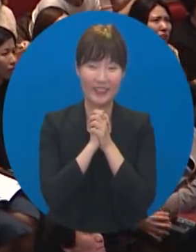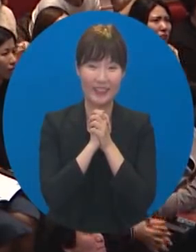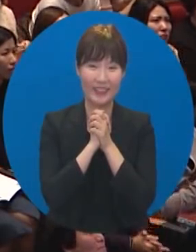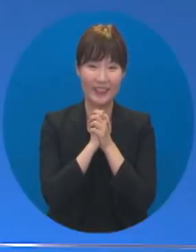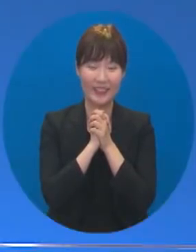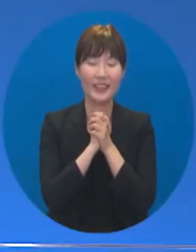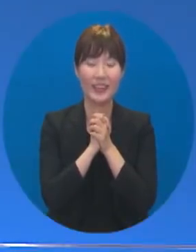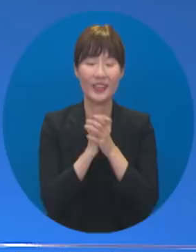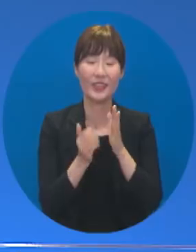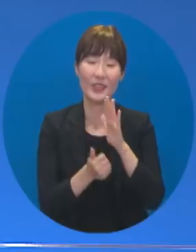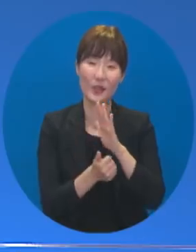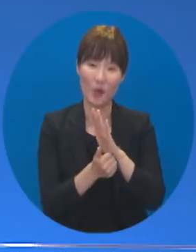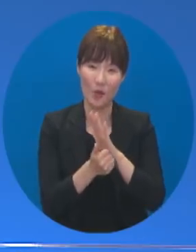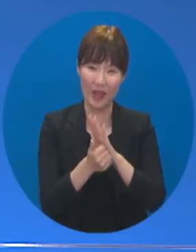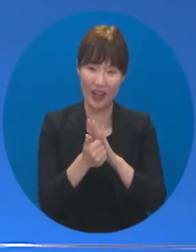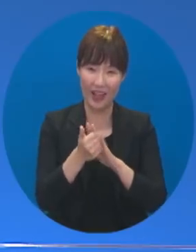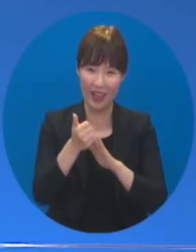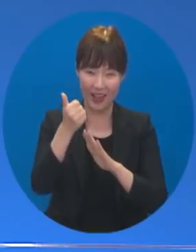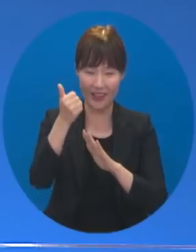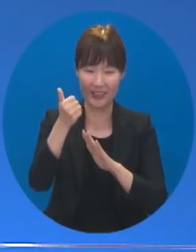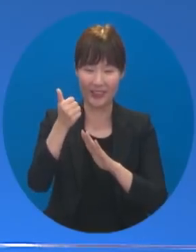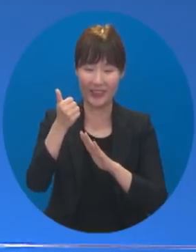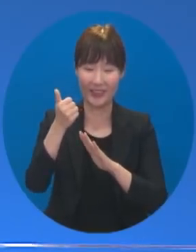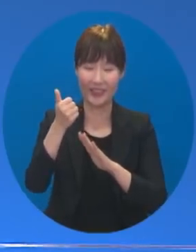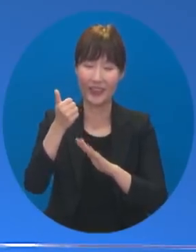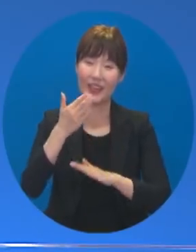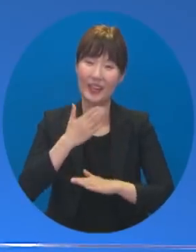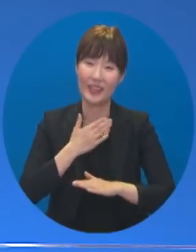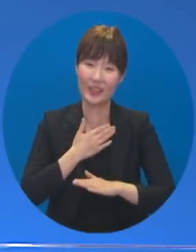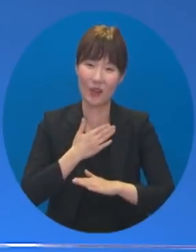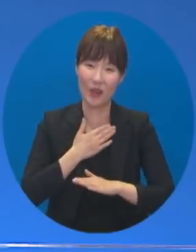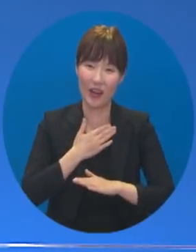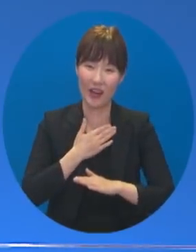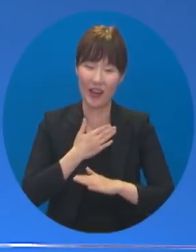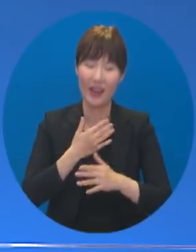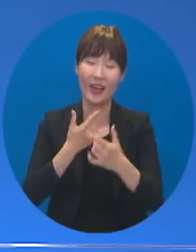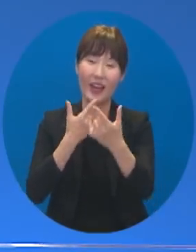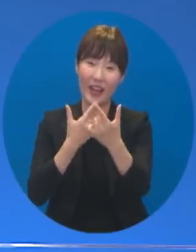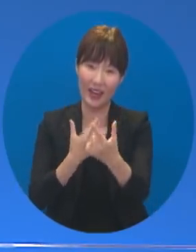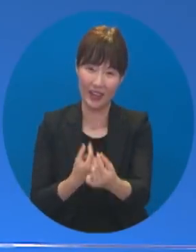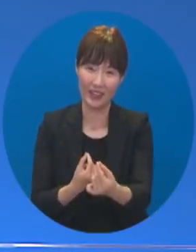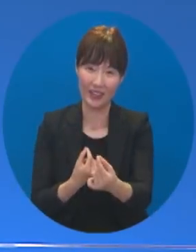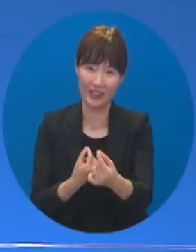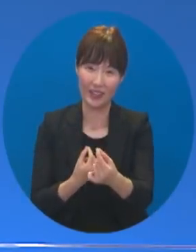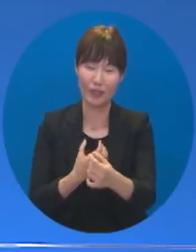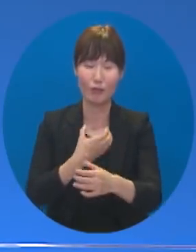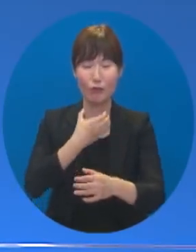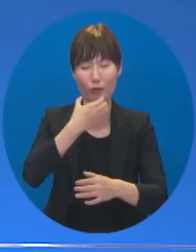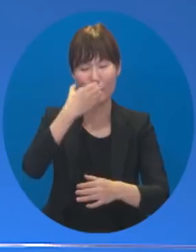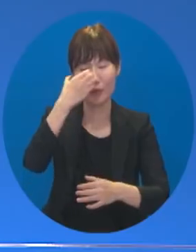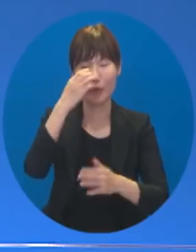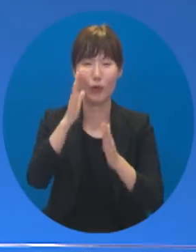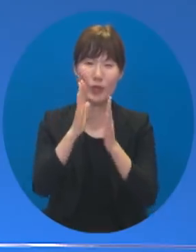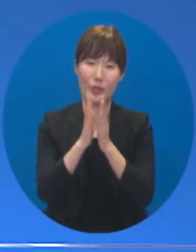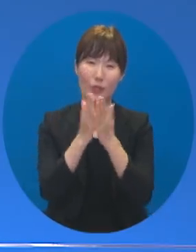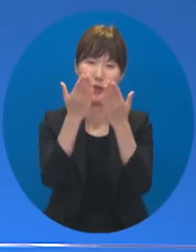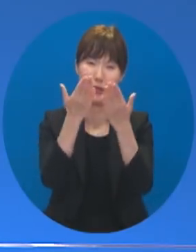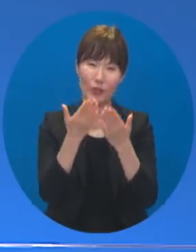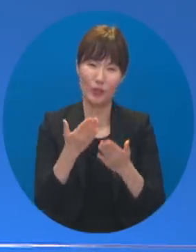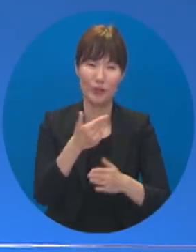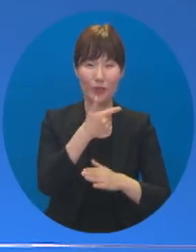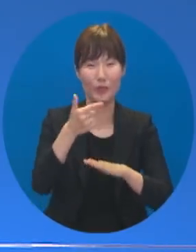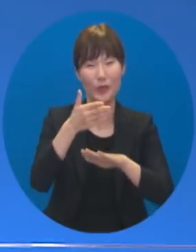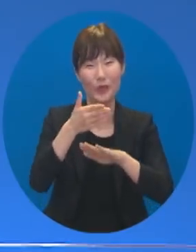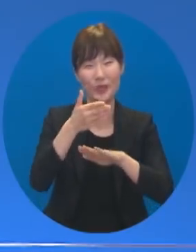그 소망을 여러분들 저와 함께 꿈꾸시면 좋겠고 기도해 주셨으면 좋겠습니다. 그날이